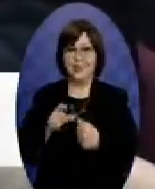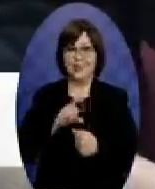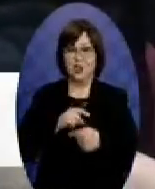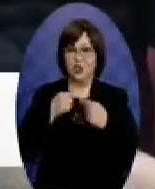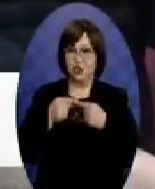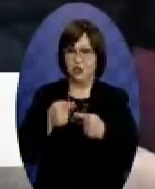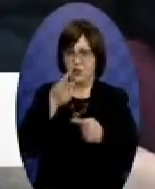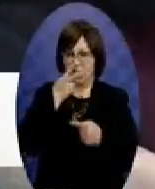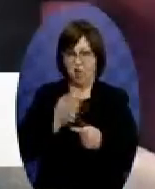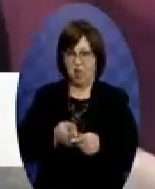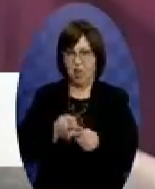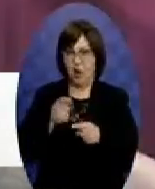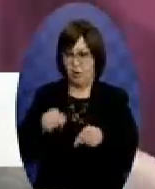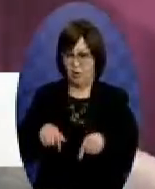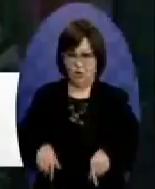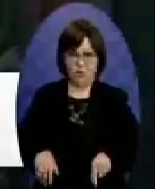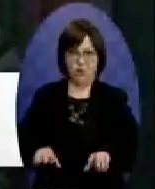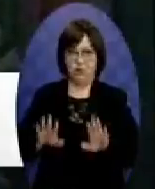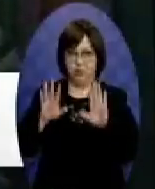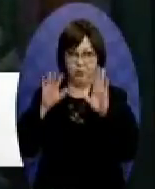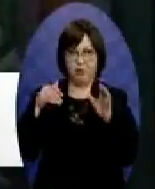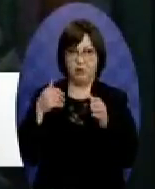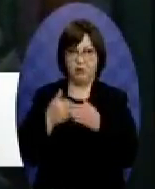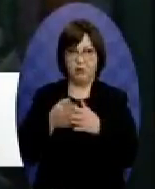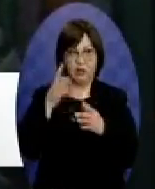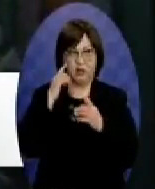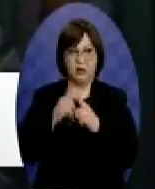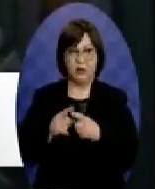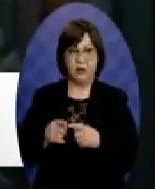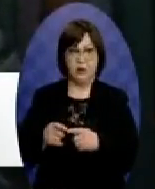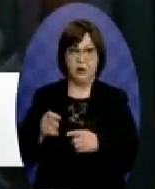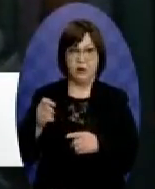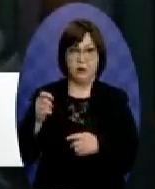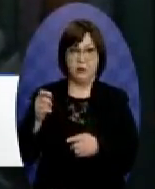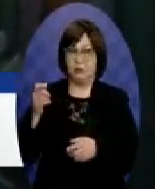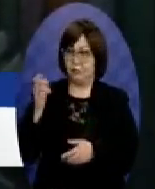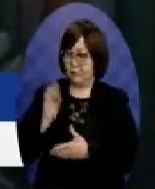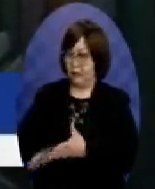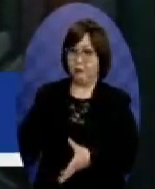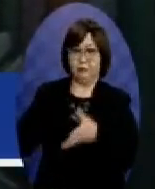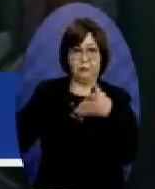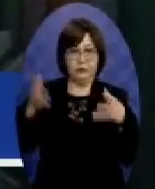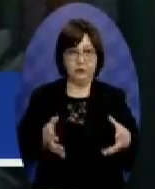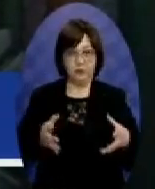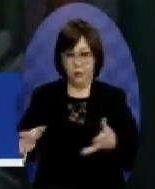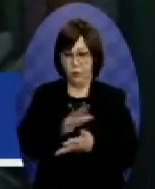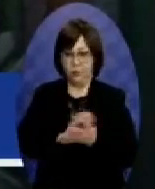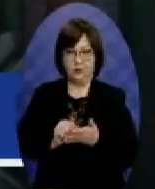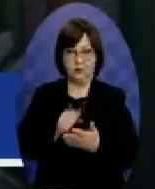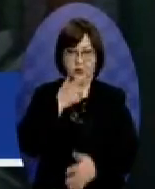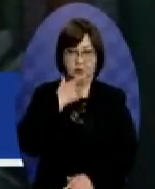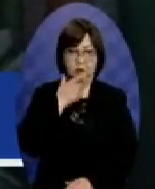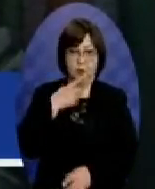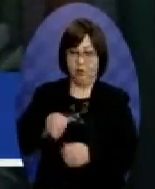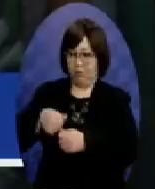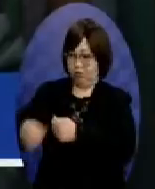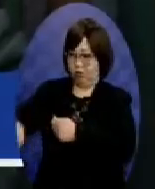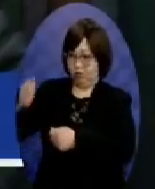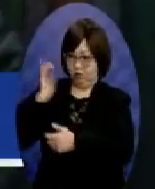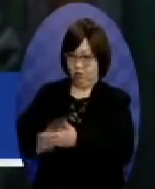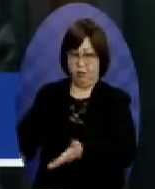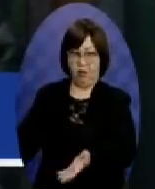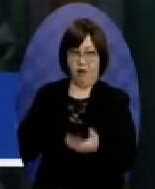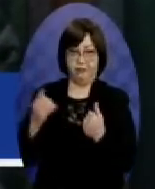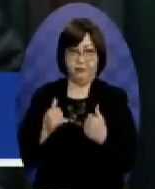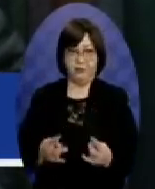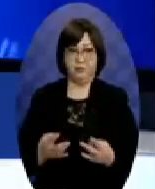аялдааг бол дахиад одоо өнөөдөр хүртэл ингэ байна л байна гэсэн. Аваад ирсэн юм яах вэ? Бид устгал хийх юм уу? Тийм ямар ч боломж байхгүй ч тийм. Бид чи хөрөнгө мөнгө гаргаад надад чи бас